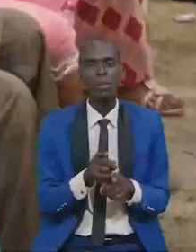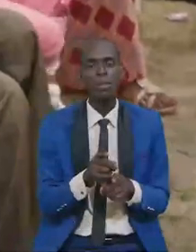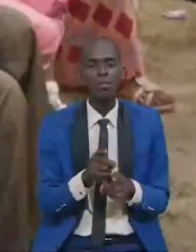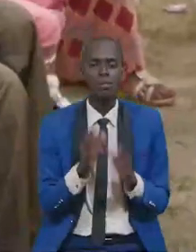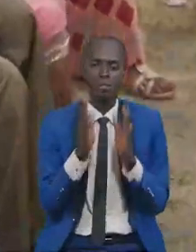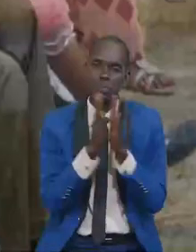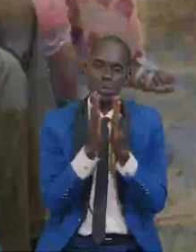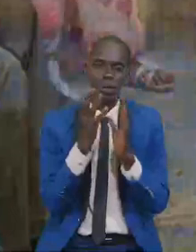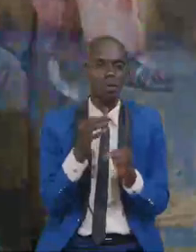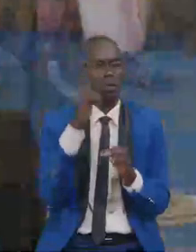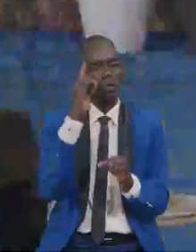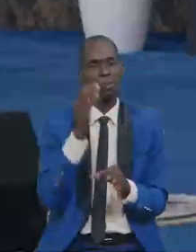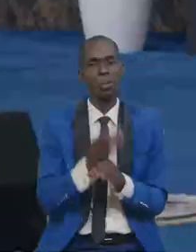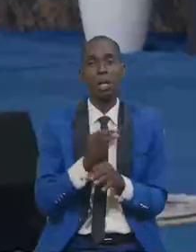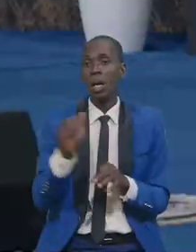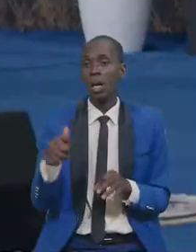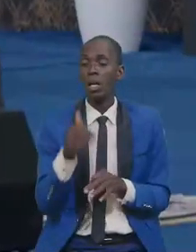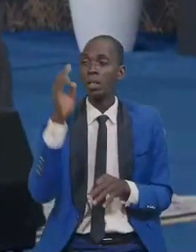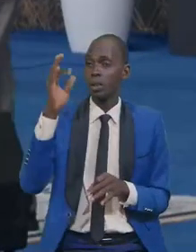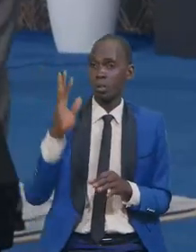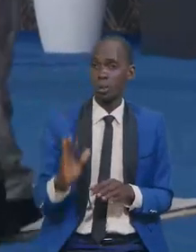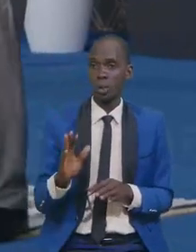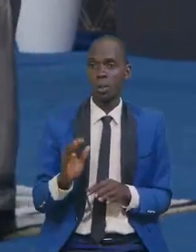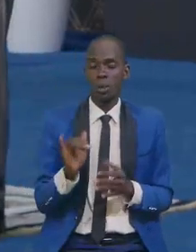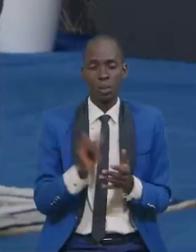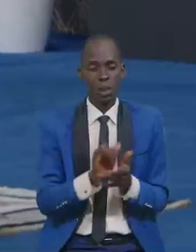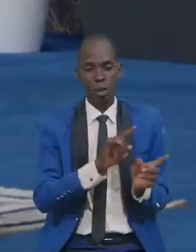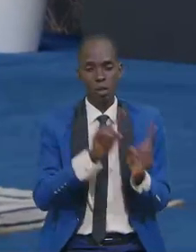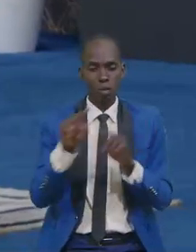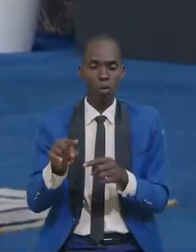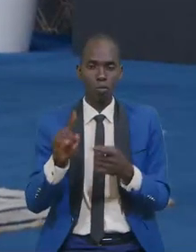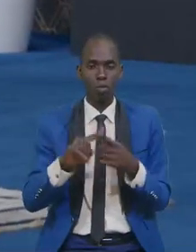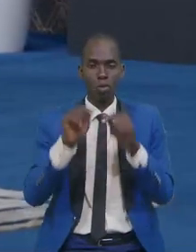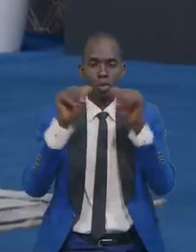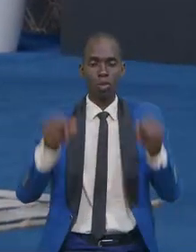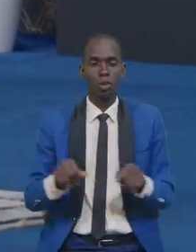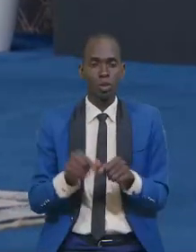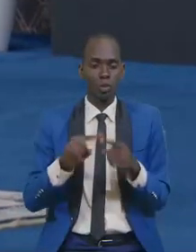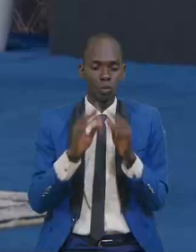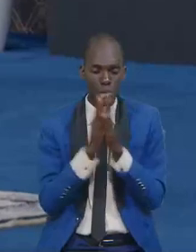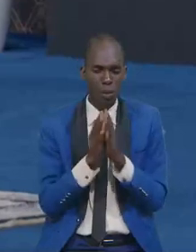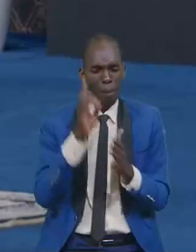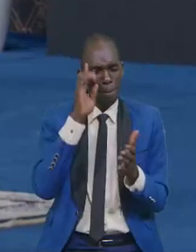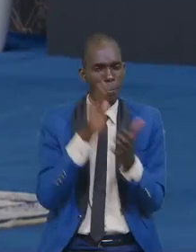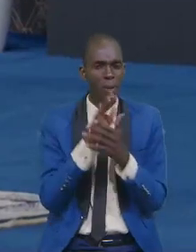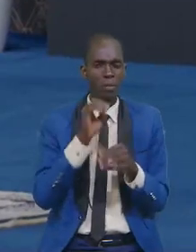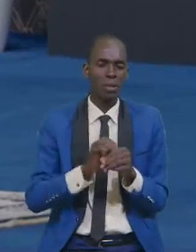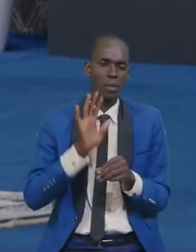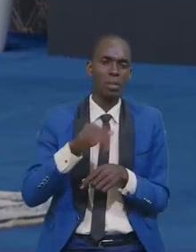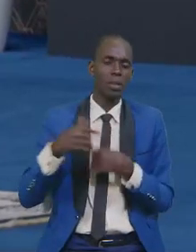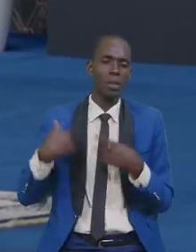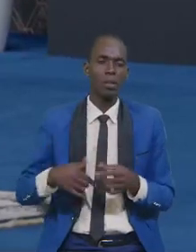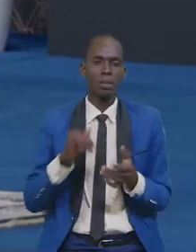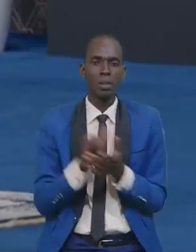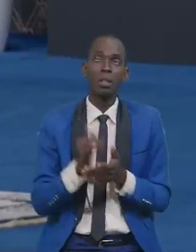Un ancien, tout prédicateur, tout pasteur, quand il vient prier, il croit en son cœur